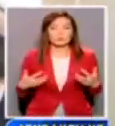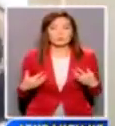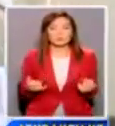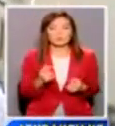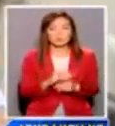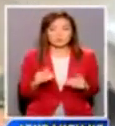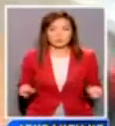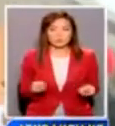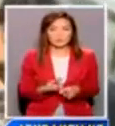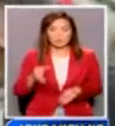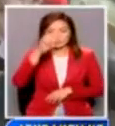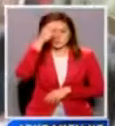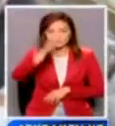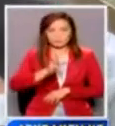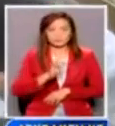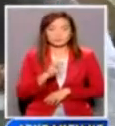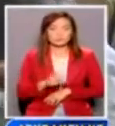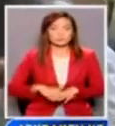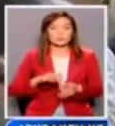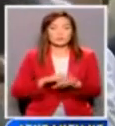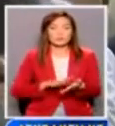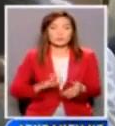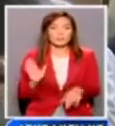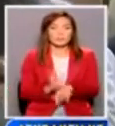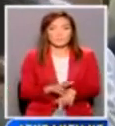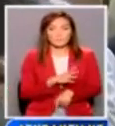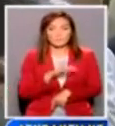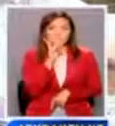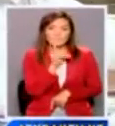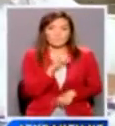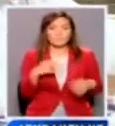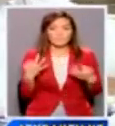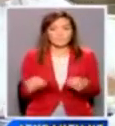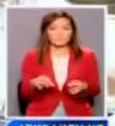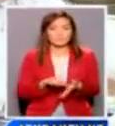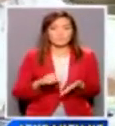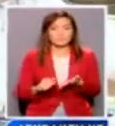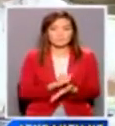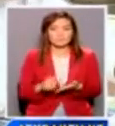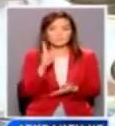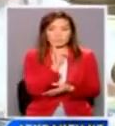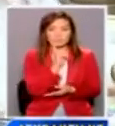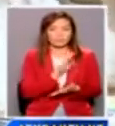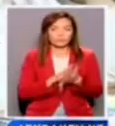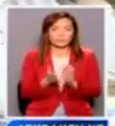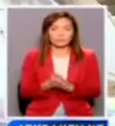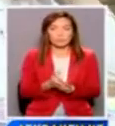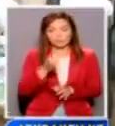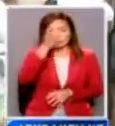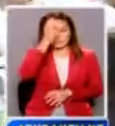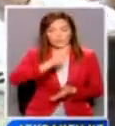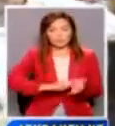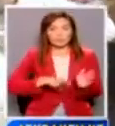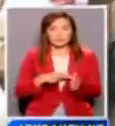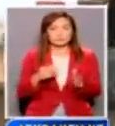министром образования и науки подписан приказ временно разрешающий прием документов в организации образования без